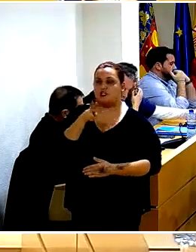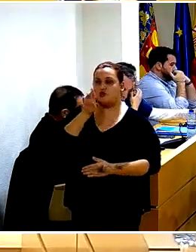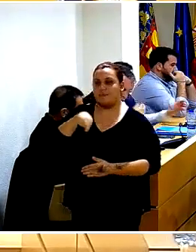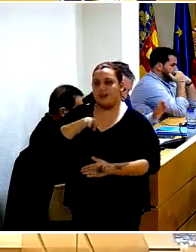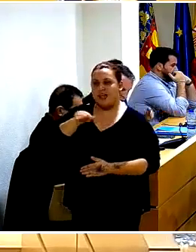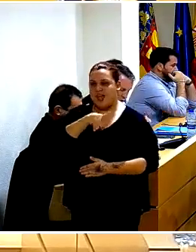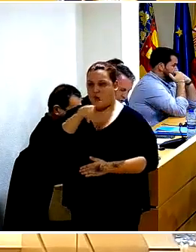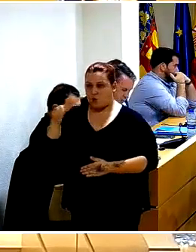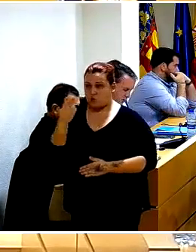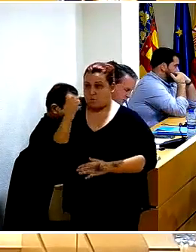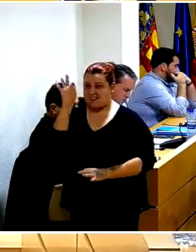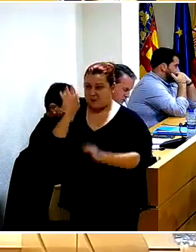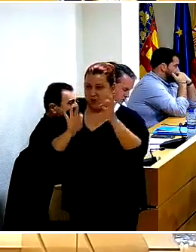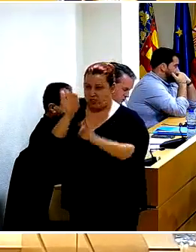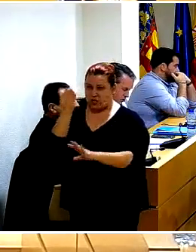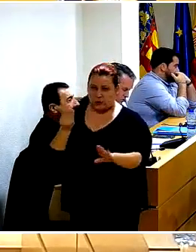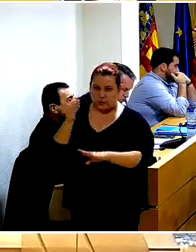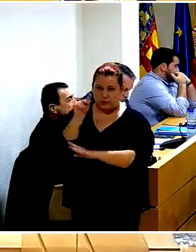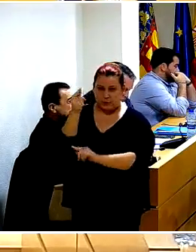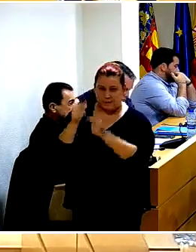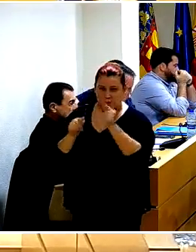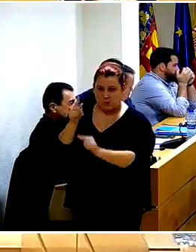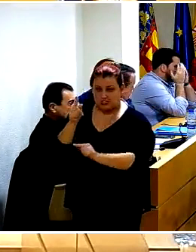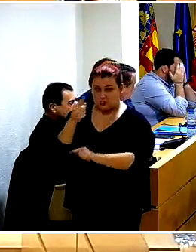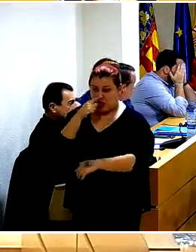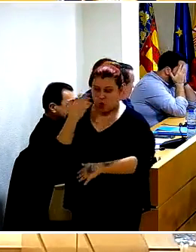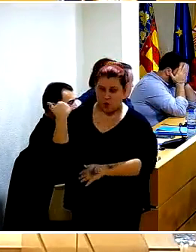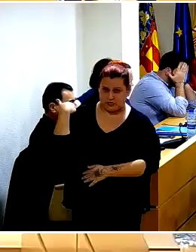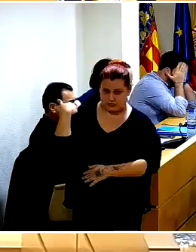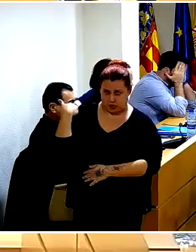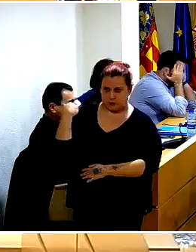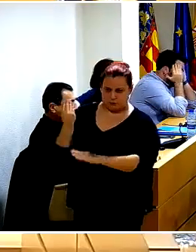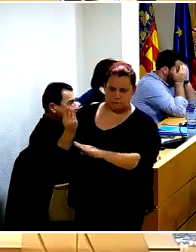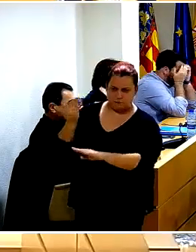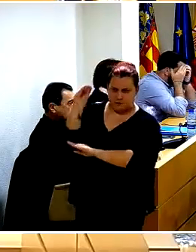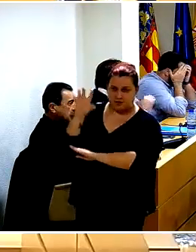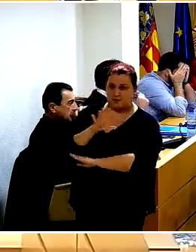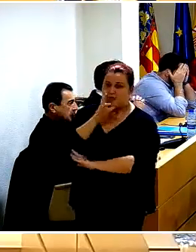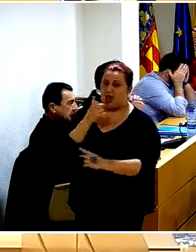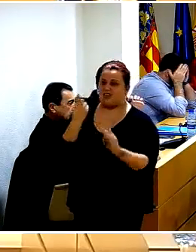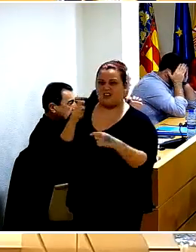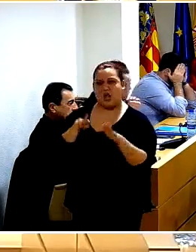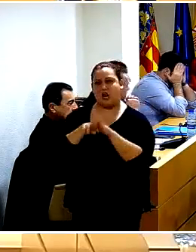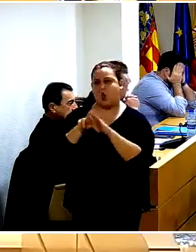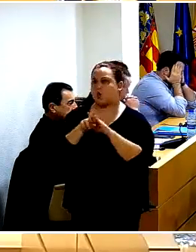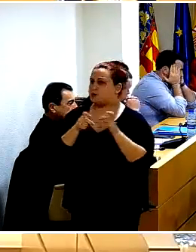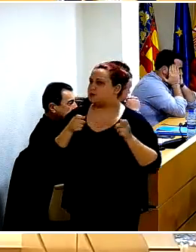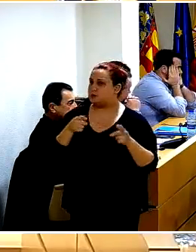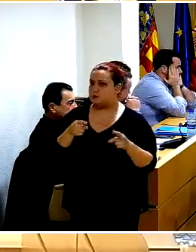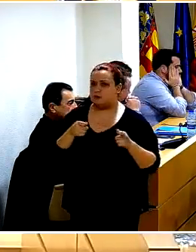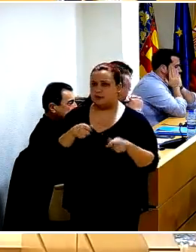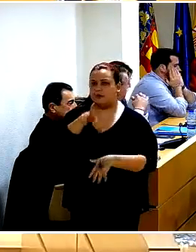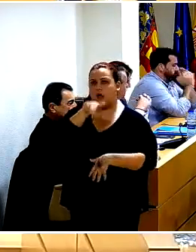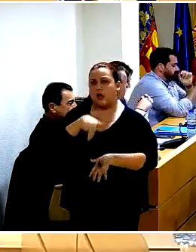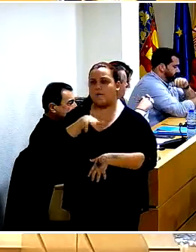un 20% respecte al pressupost del 2018, perquè necessita de majors recursos. S'augmenta respecte